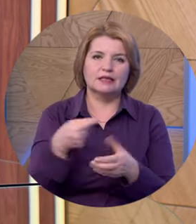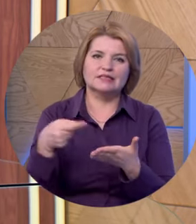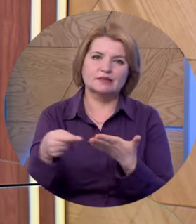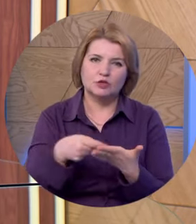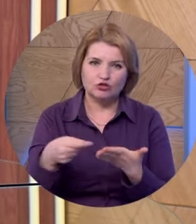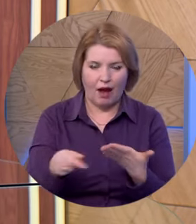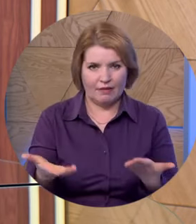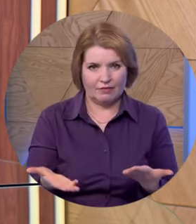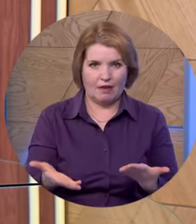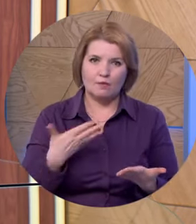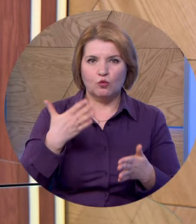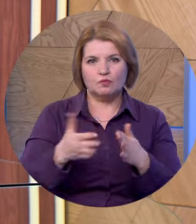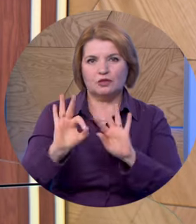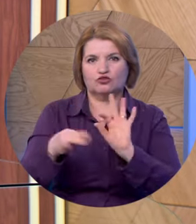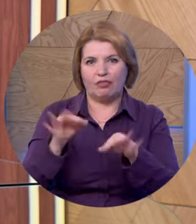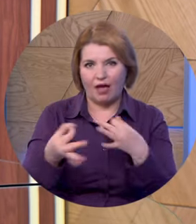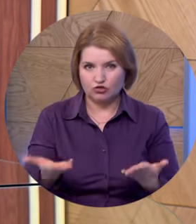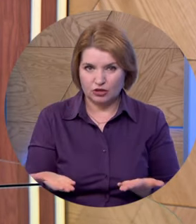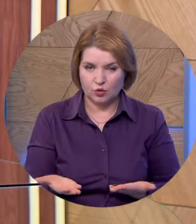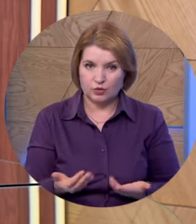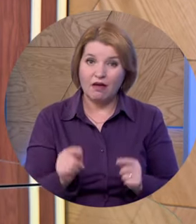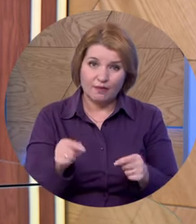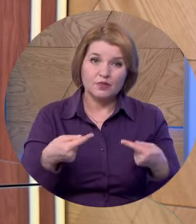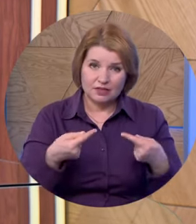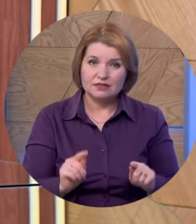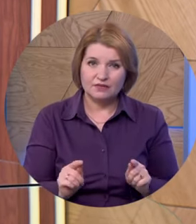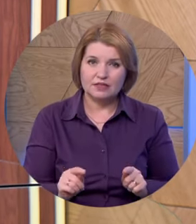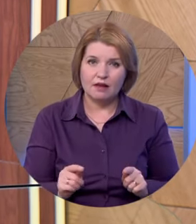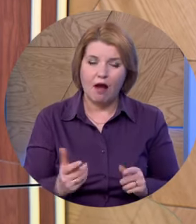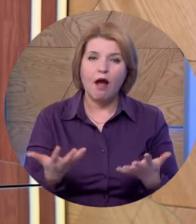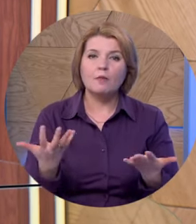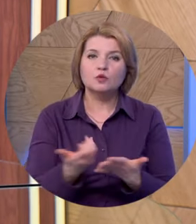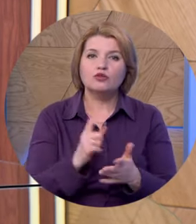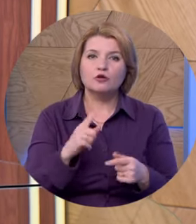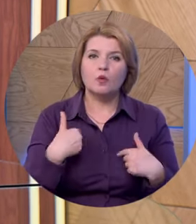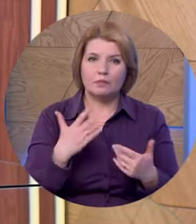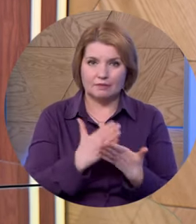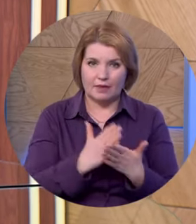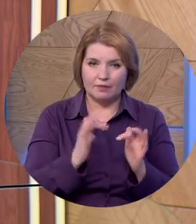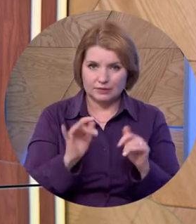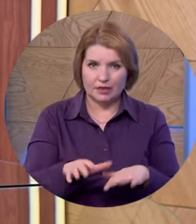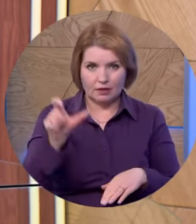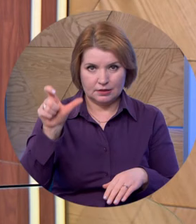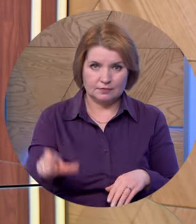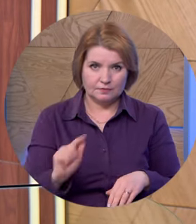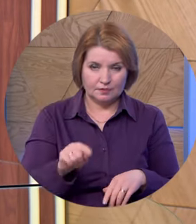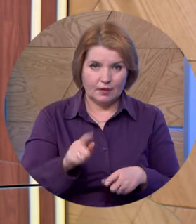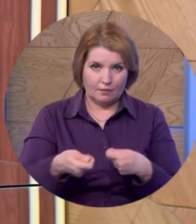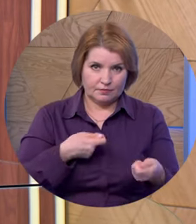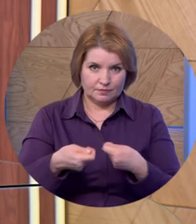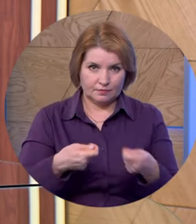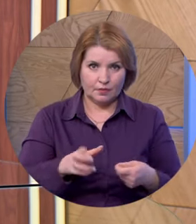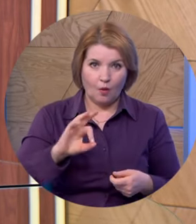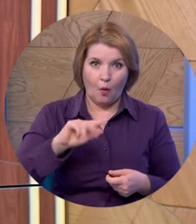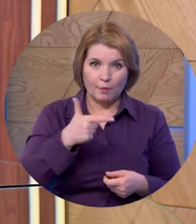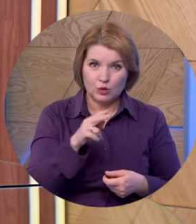быть, когда-то и шантаж. Это действительно получается, что мы имеем дело с манипулятором. То есть абьюзер – это равно манипулятор.